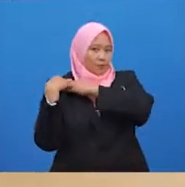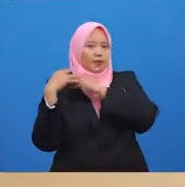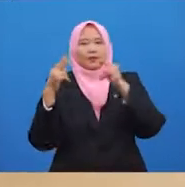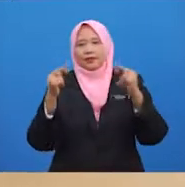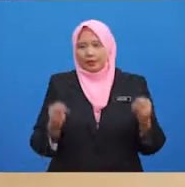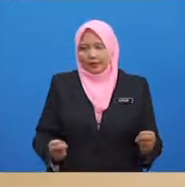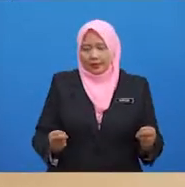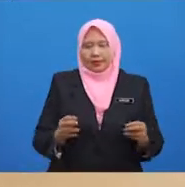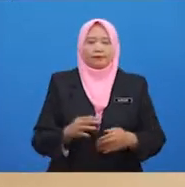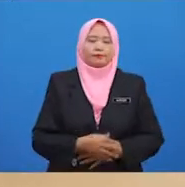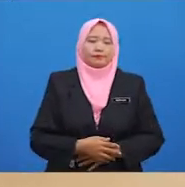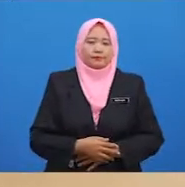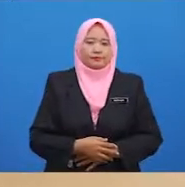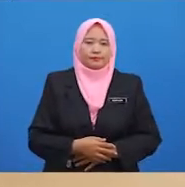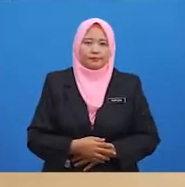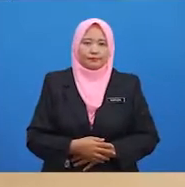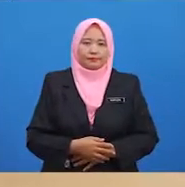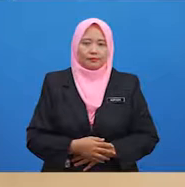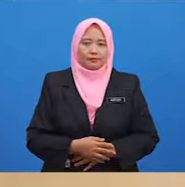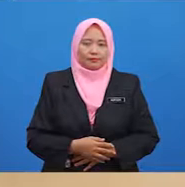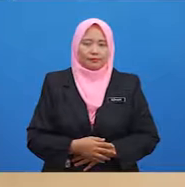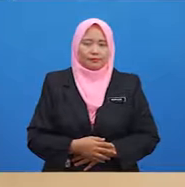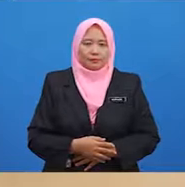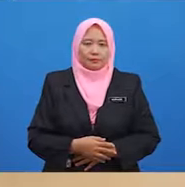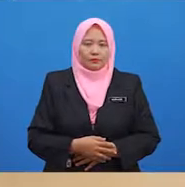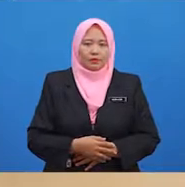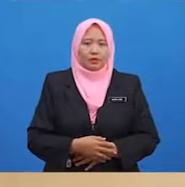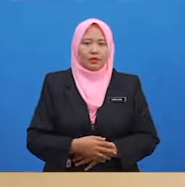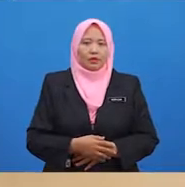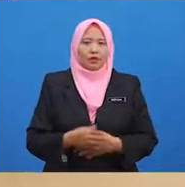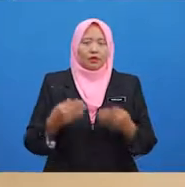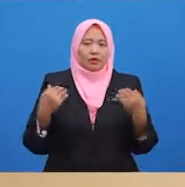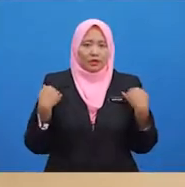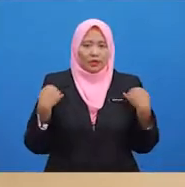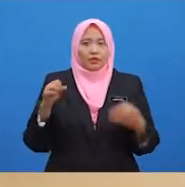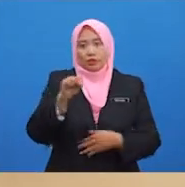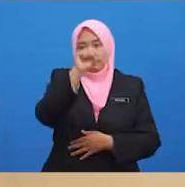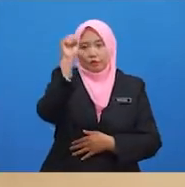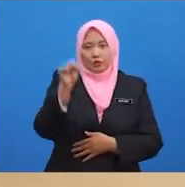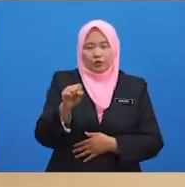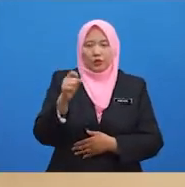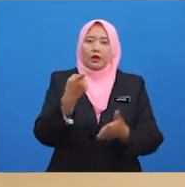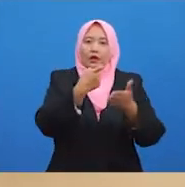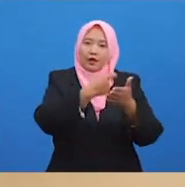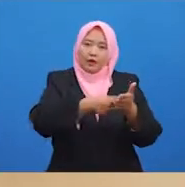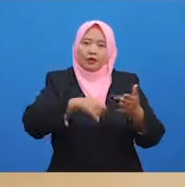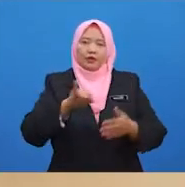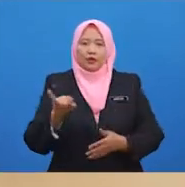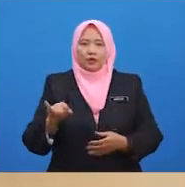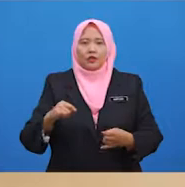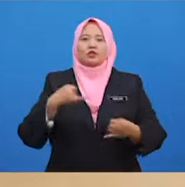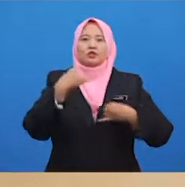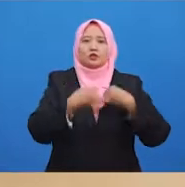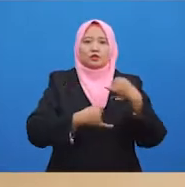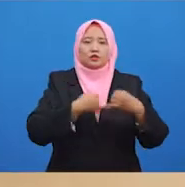kelangsungan hidup mereka. Di samping itu, terdapat juga persoalan menghargai jasa perwira